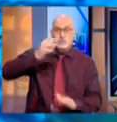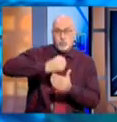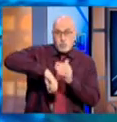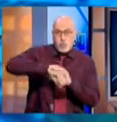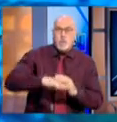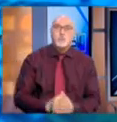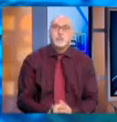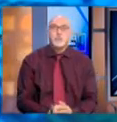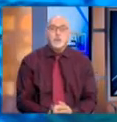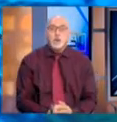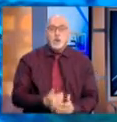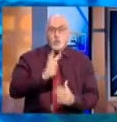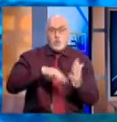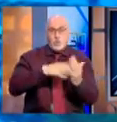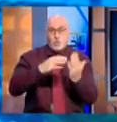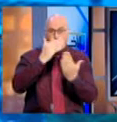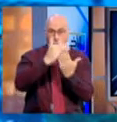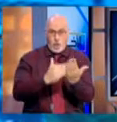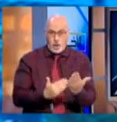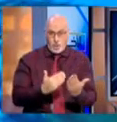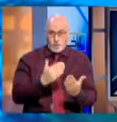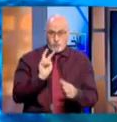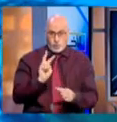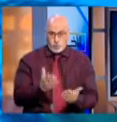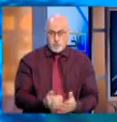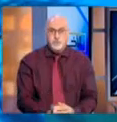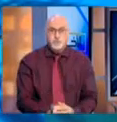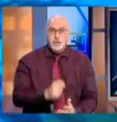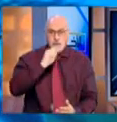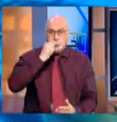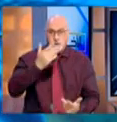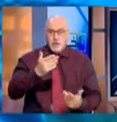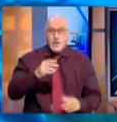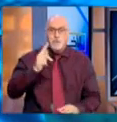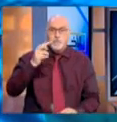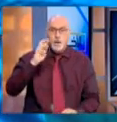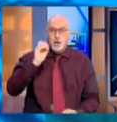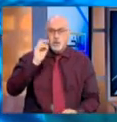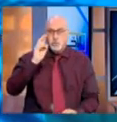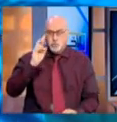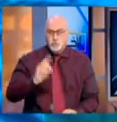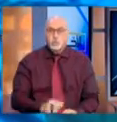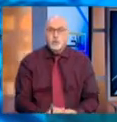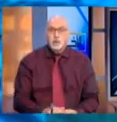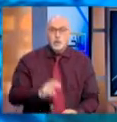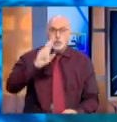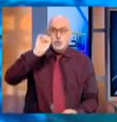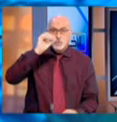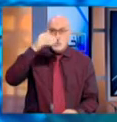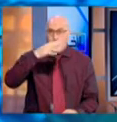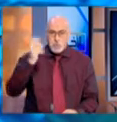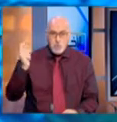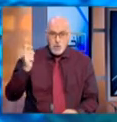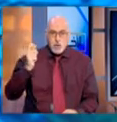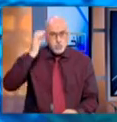الأولى. وفي برنامج هذه الجولة لهذا الجمعة، اتحاد بسكرة يستقبل نادي بارادو، في حين اتحاد الجزائر يستضيف